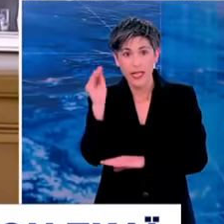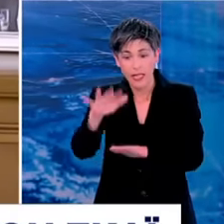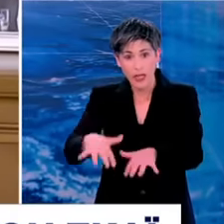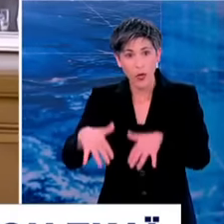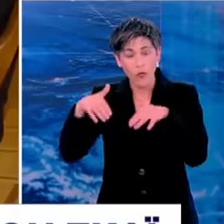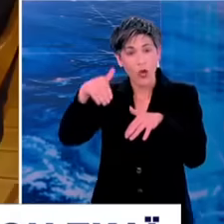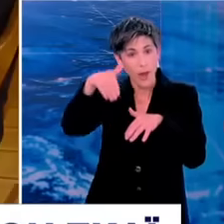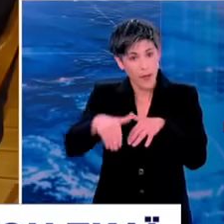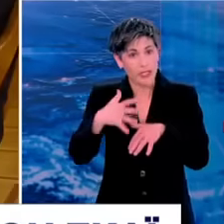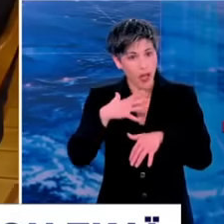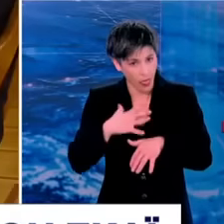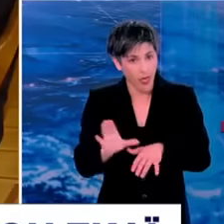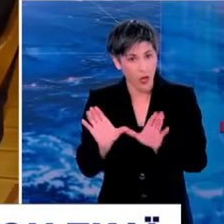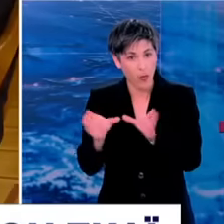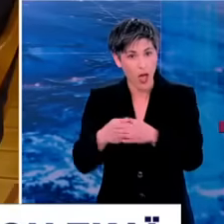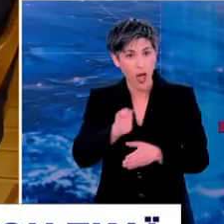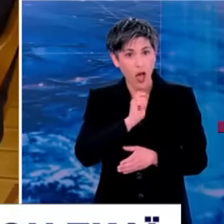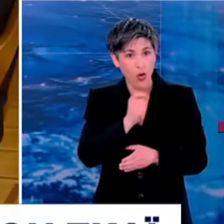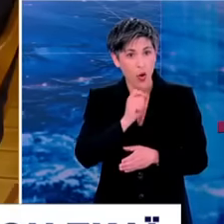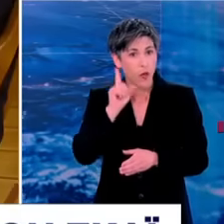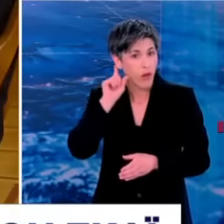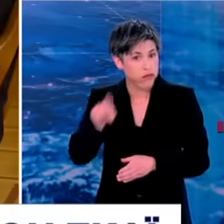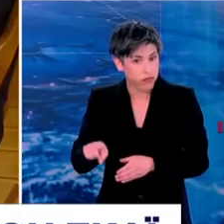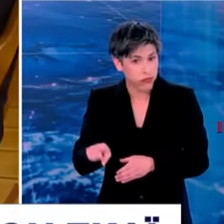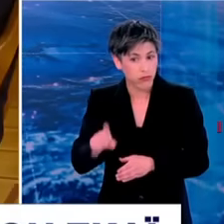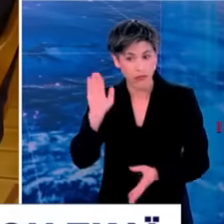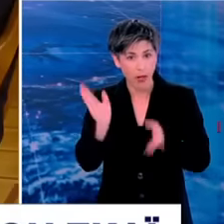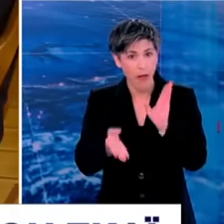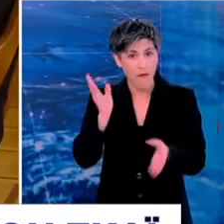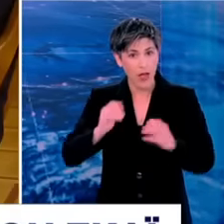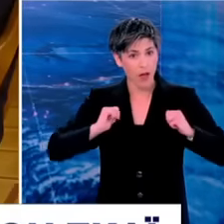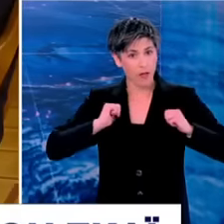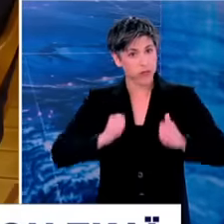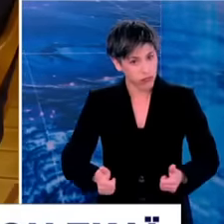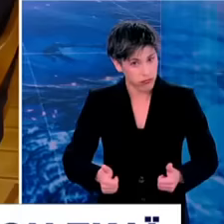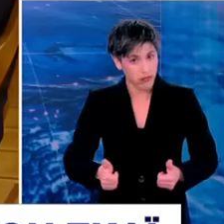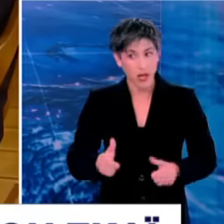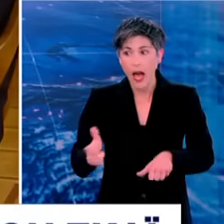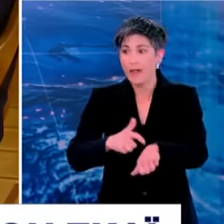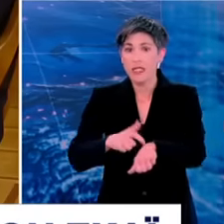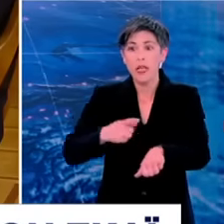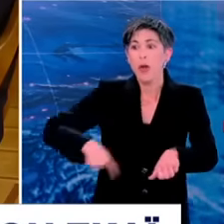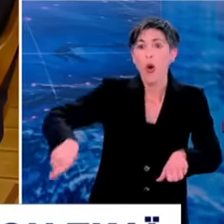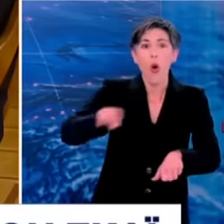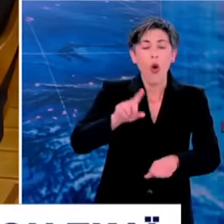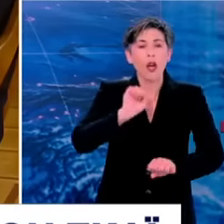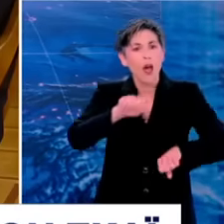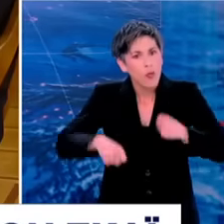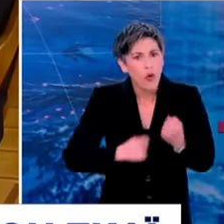εκπροσωπούνται κόμματα τα οποία πρεσβεύουν την ομίβεια σε μια εποχή όπου όλοι συζητούμε για την καταπολέμηση της βίας και